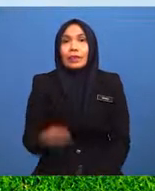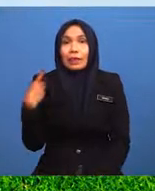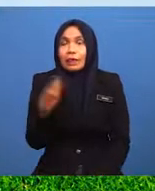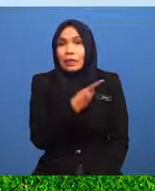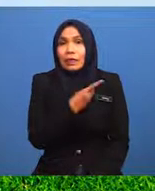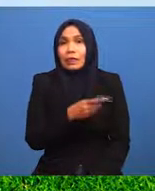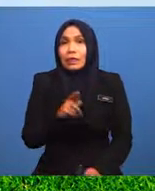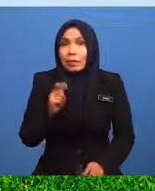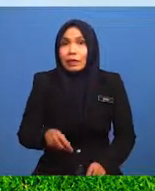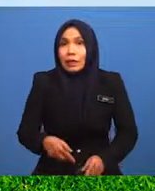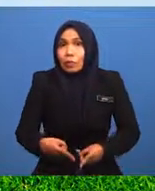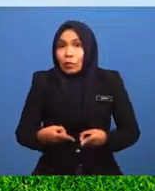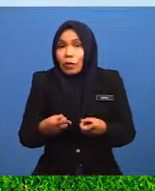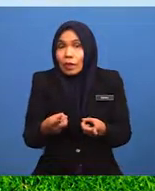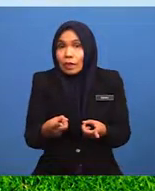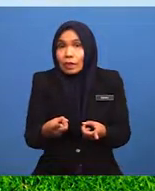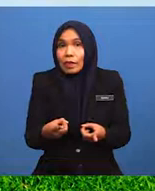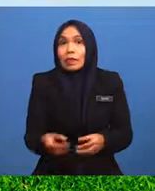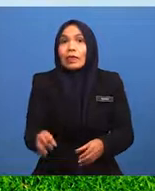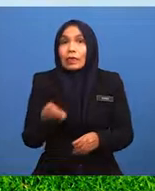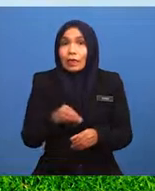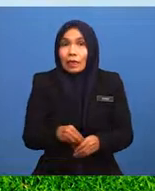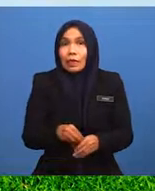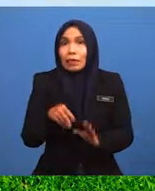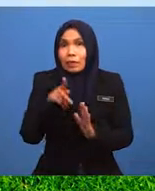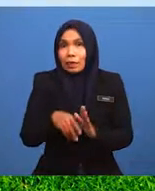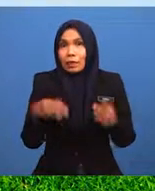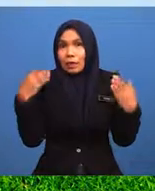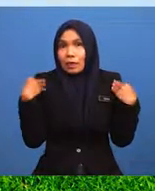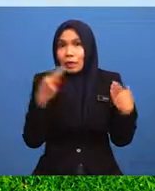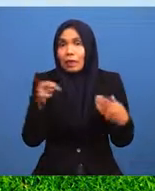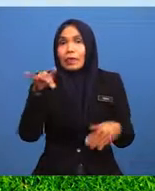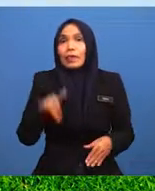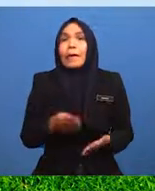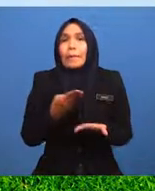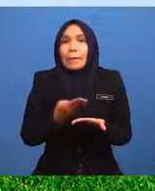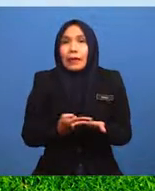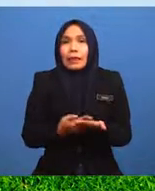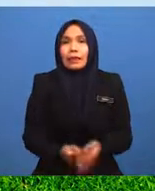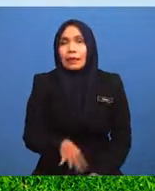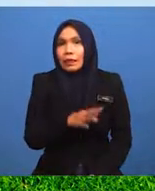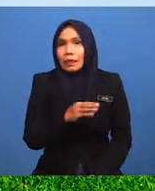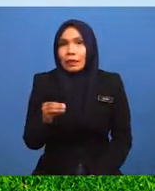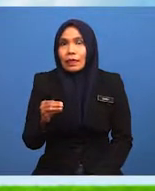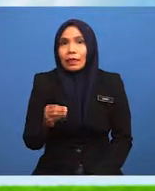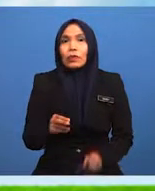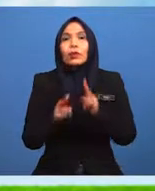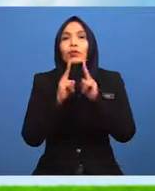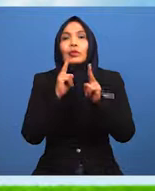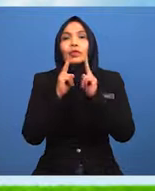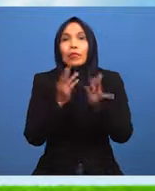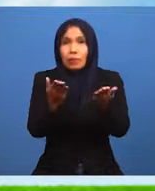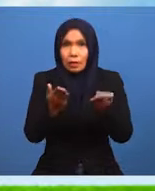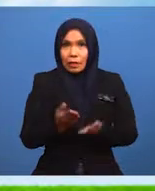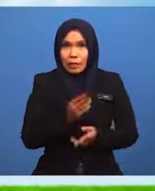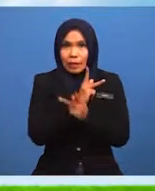dalam keadaan yang baik dan perlu mengucapkan terima kasih.